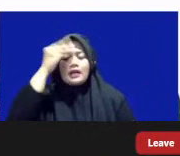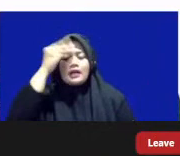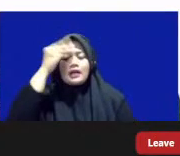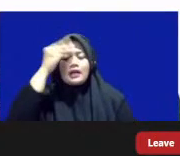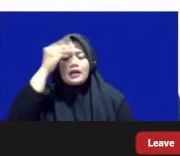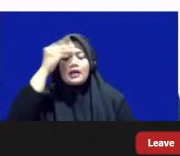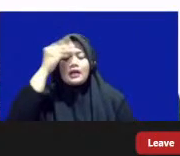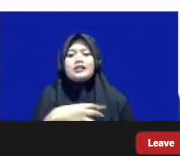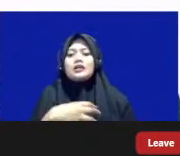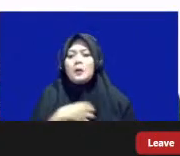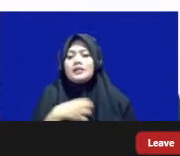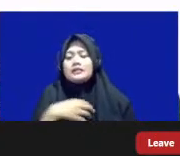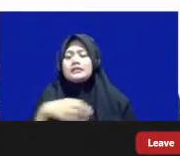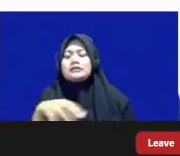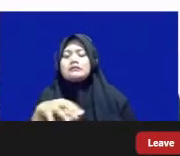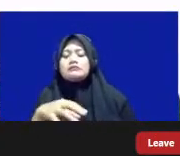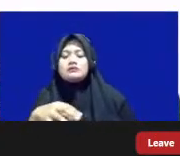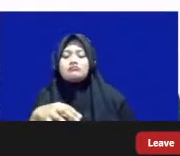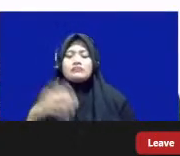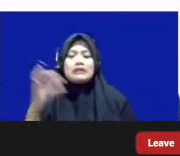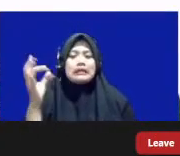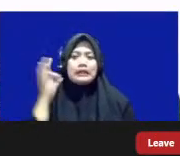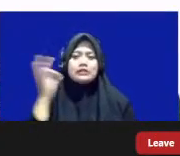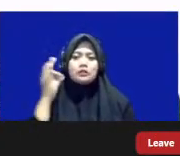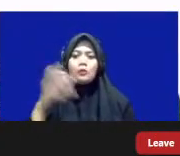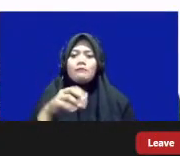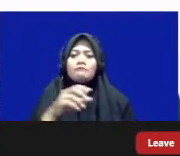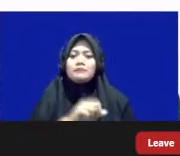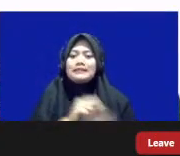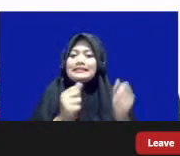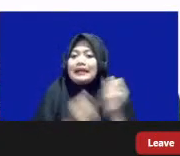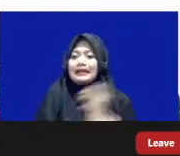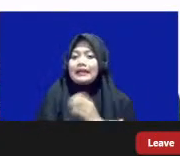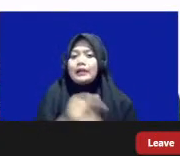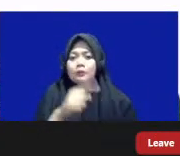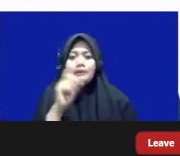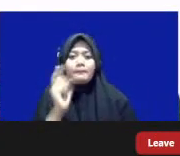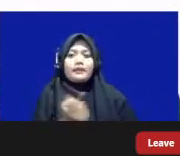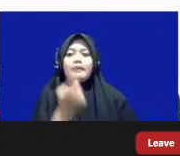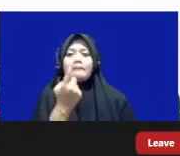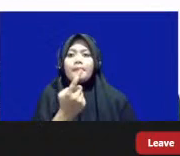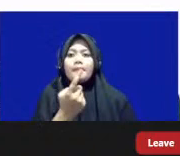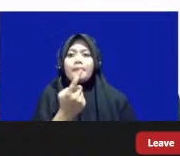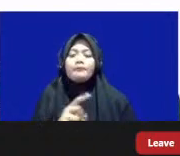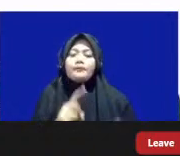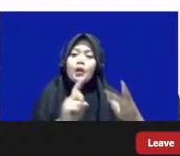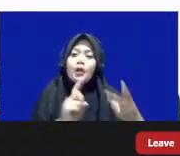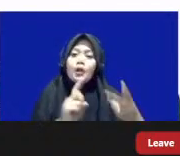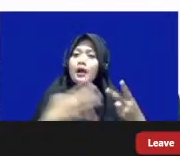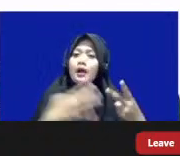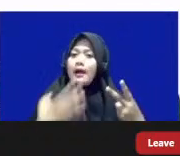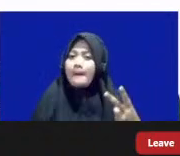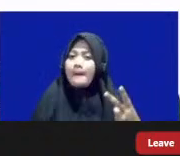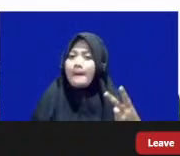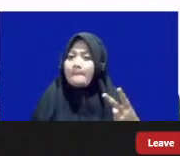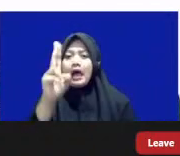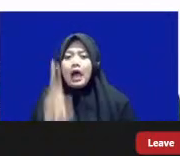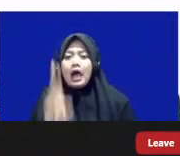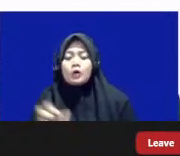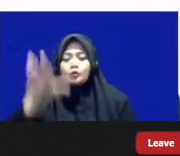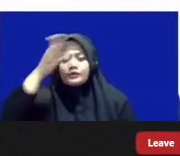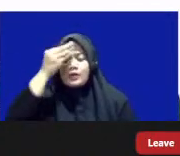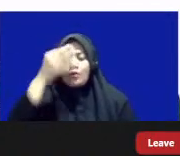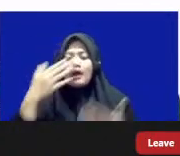kondisi situasi rawan bencana, di lokasinya rawan bencana. Itu yang pertama. Dan yang kedua, dia harus tahu apa